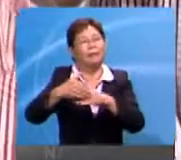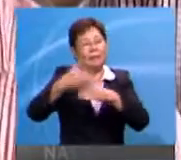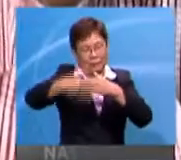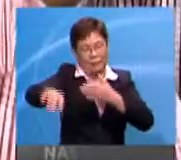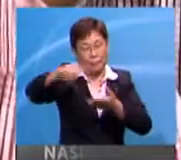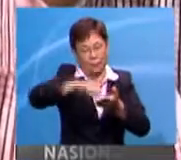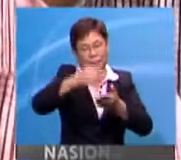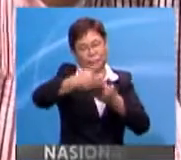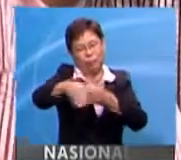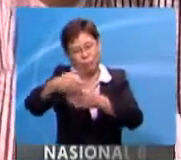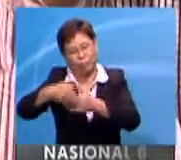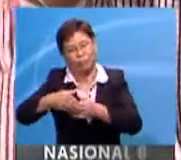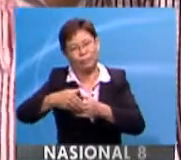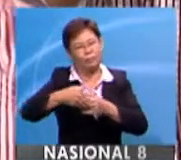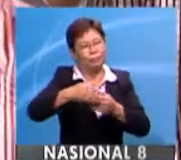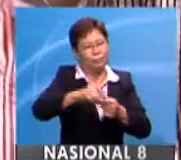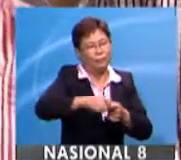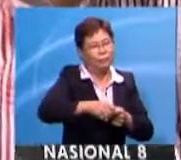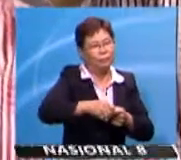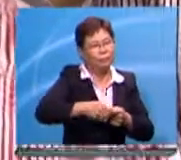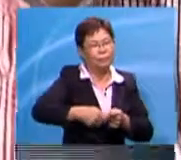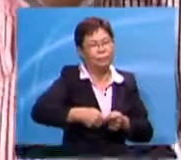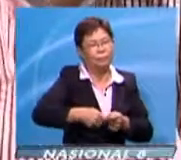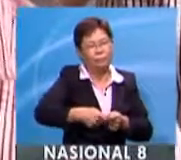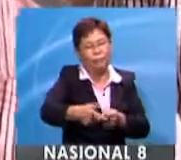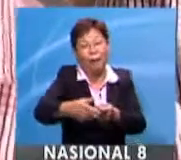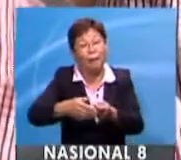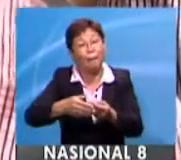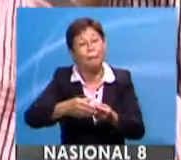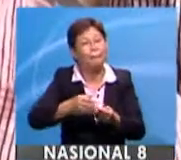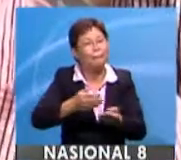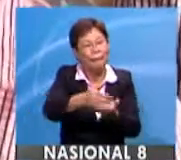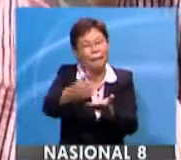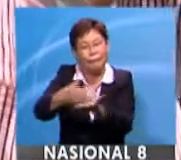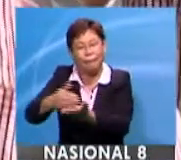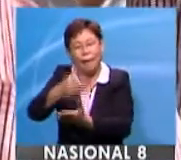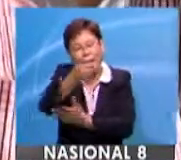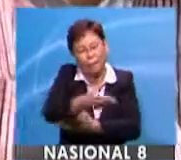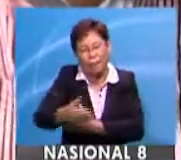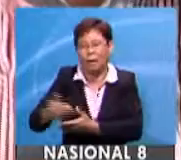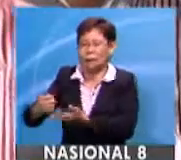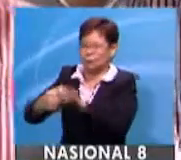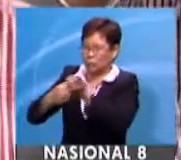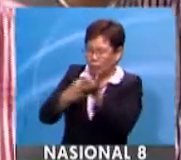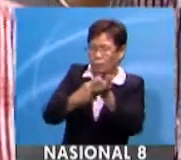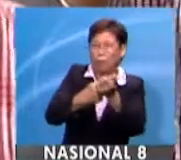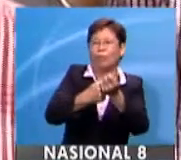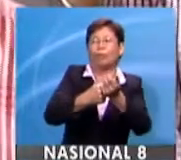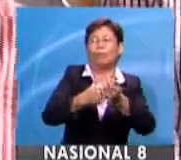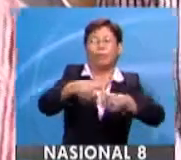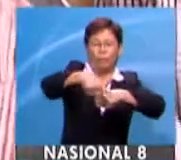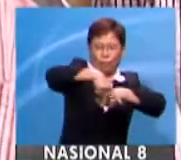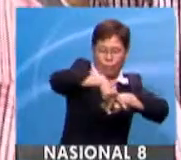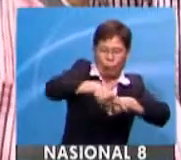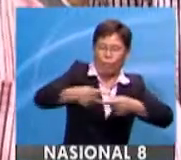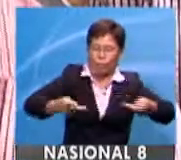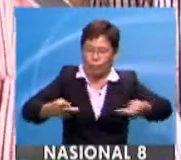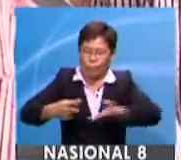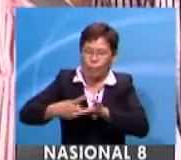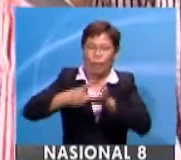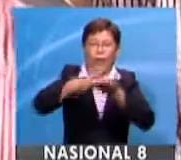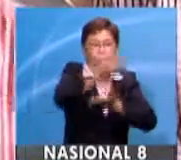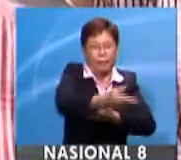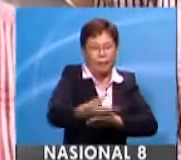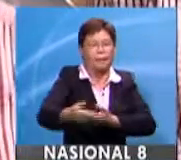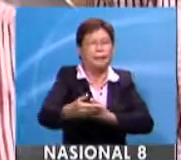er mengeluarkan semua keperluan barang-barang yang telah disumbankan oleh perua di di dalam stor